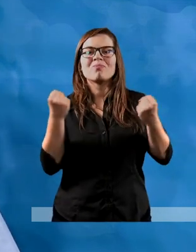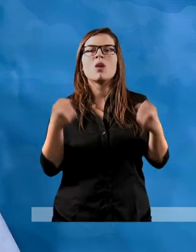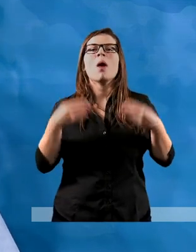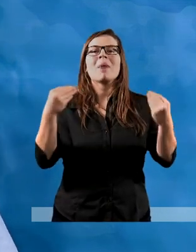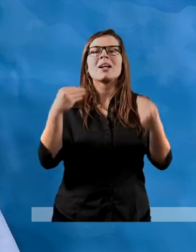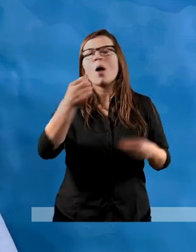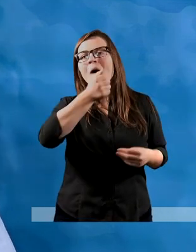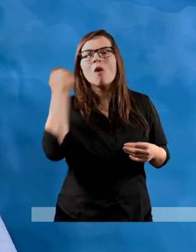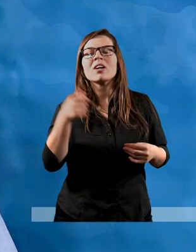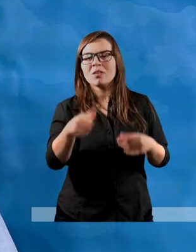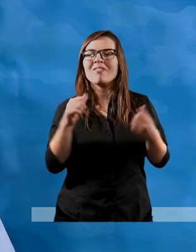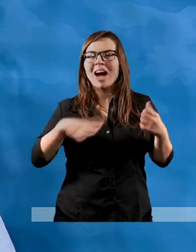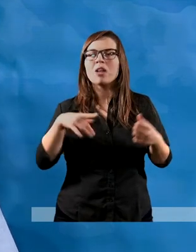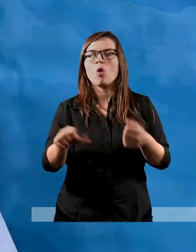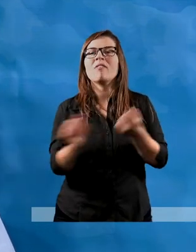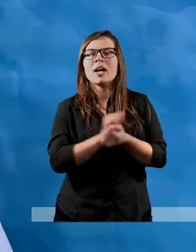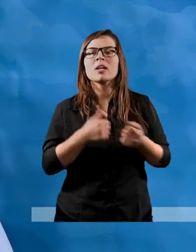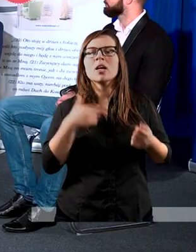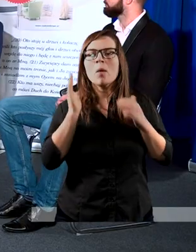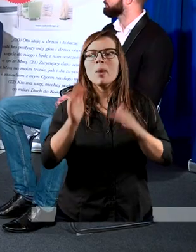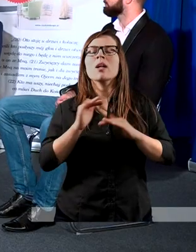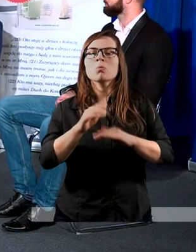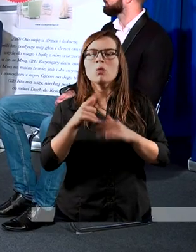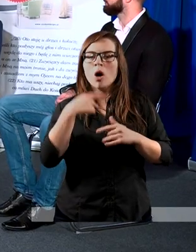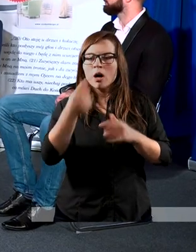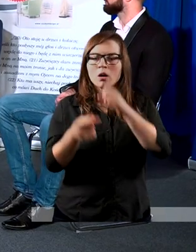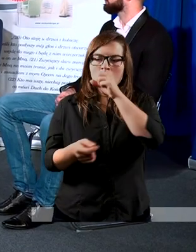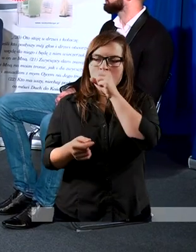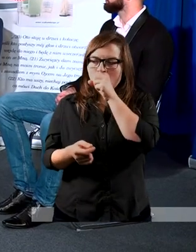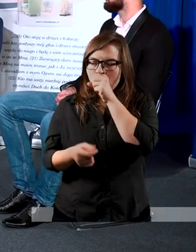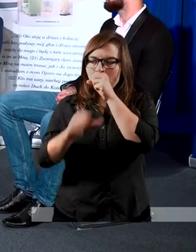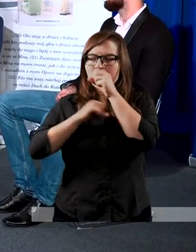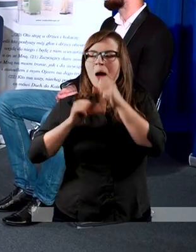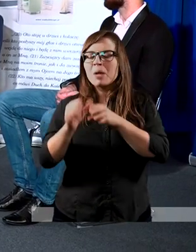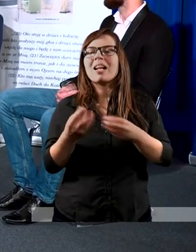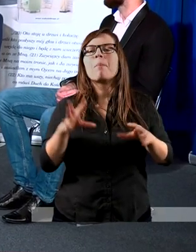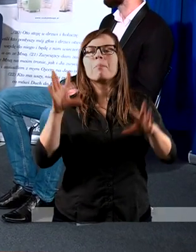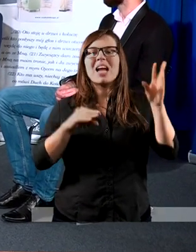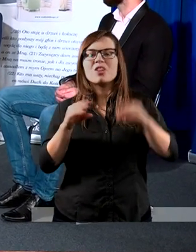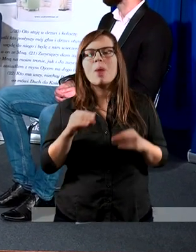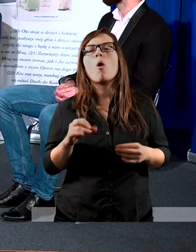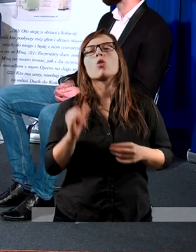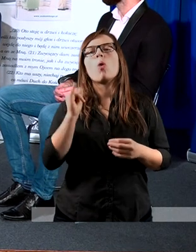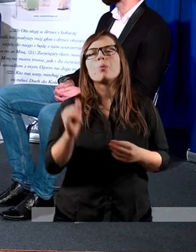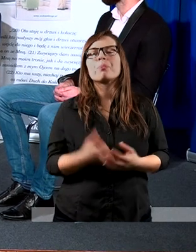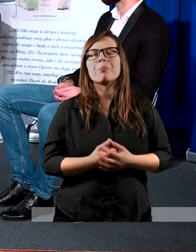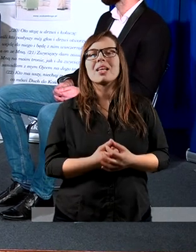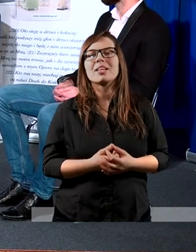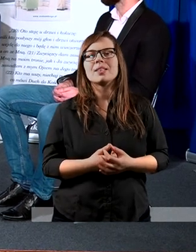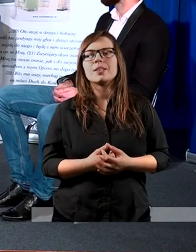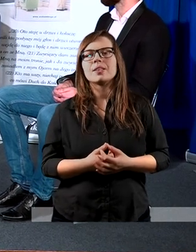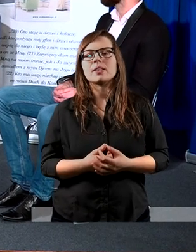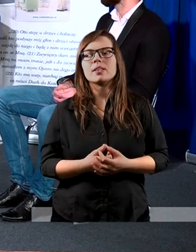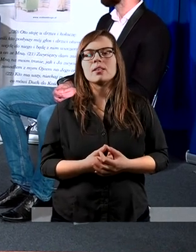i warto o to powalczyć. Ja będę bronił biznesu, bo sam jestem przedsiębiorcą i